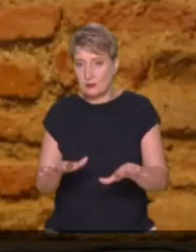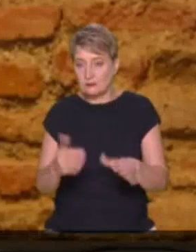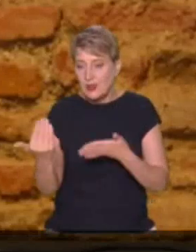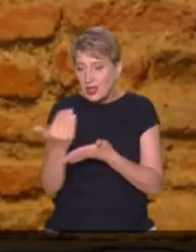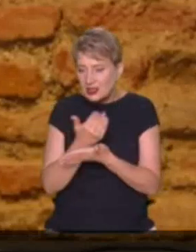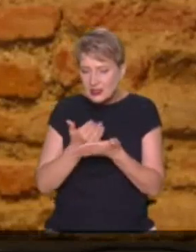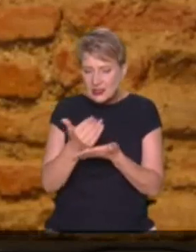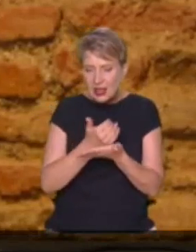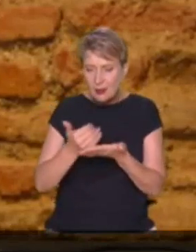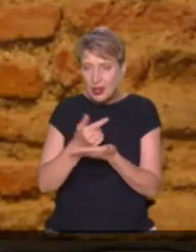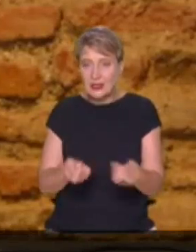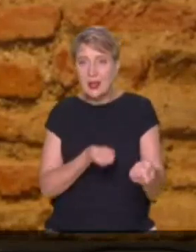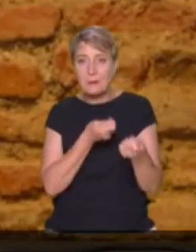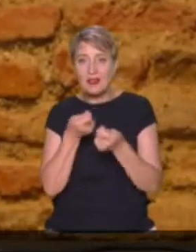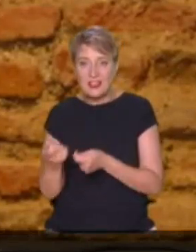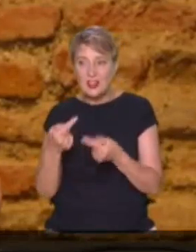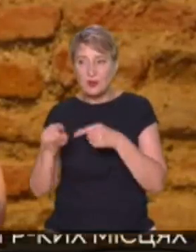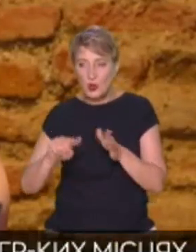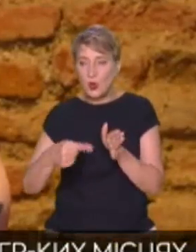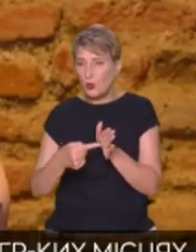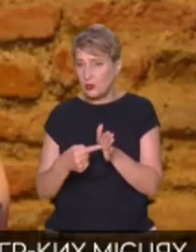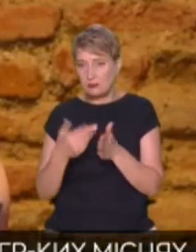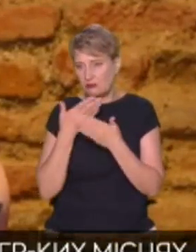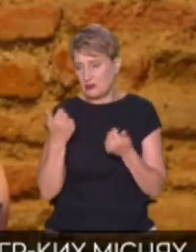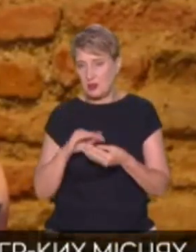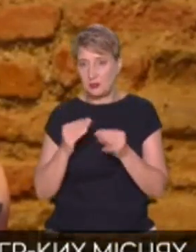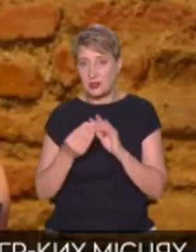Еленовку, нет вообще никаких проблем. И поэтому, когда